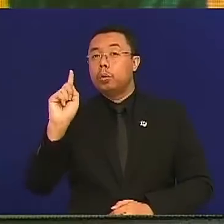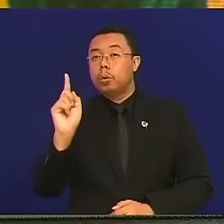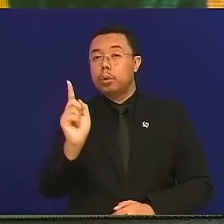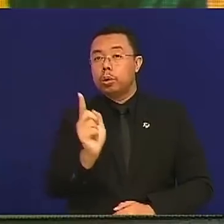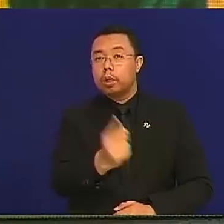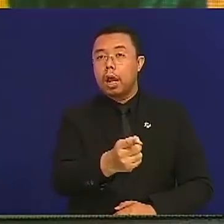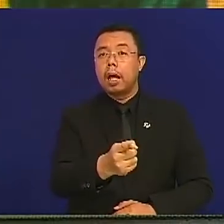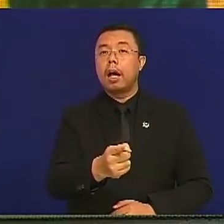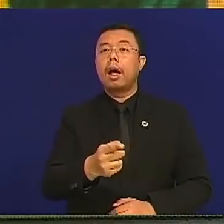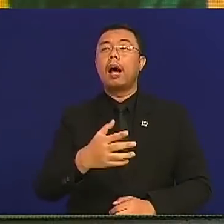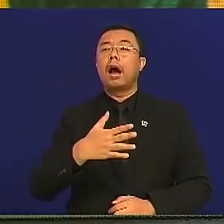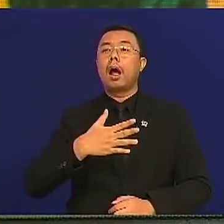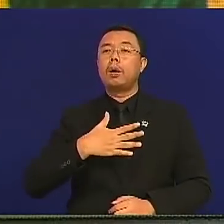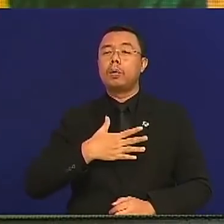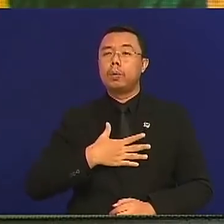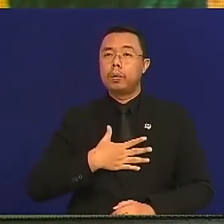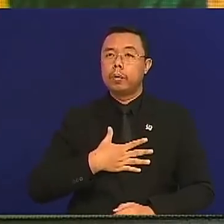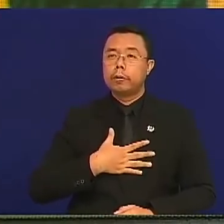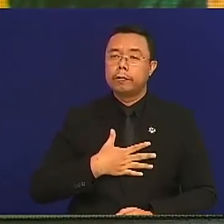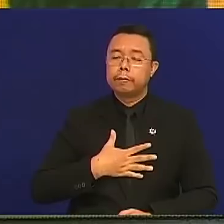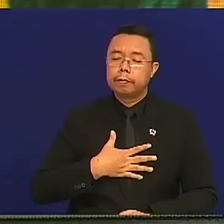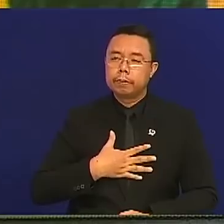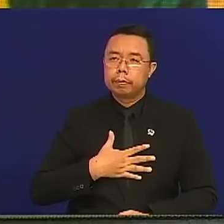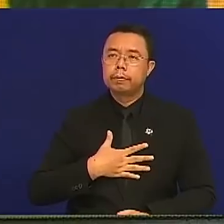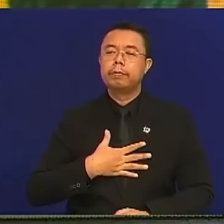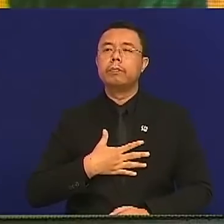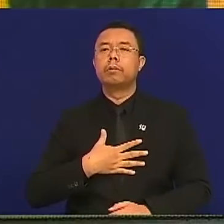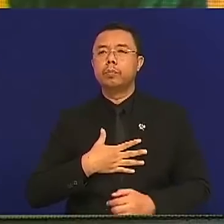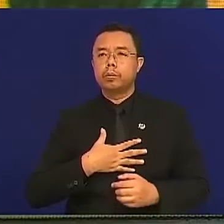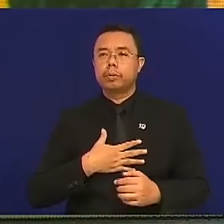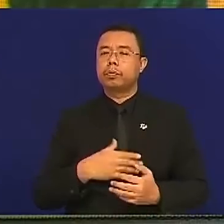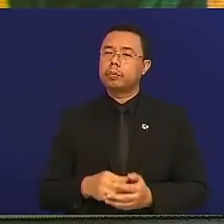Tuhan, utuslah aku